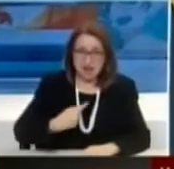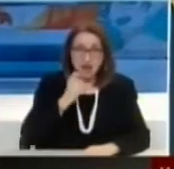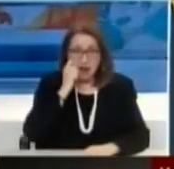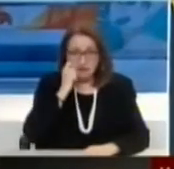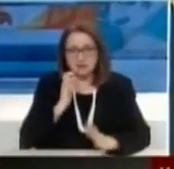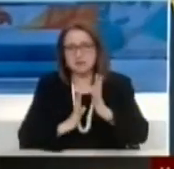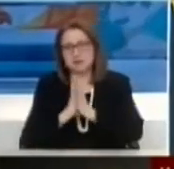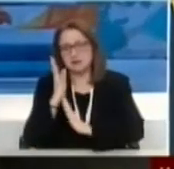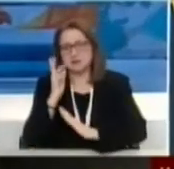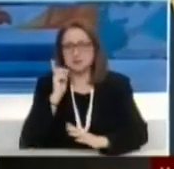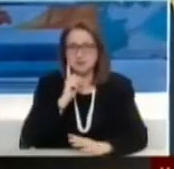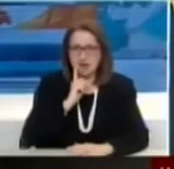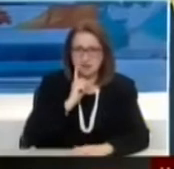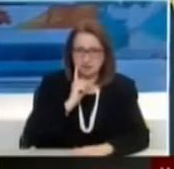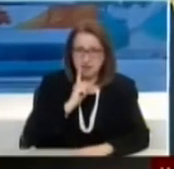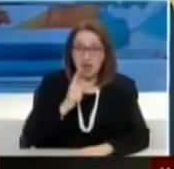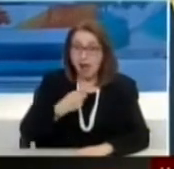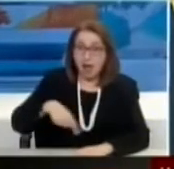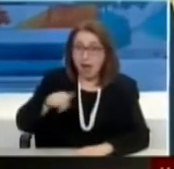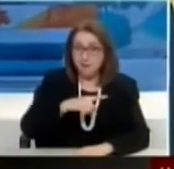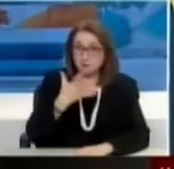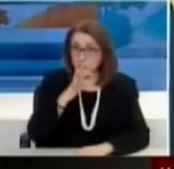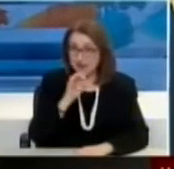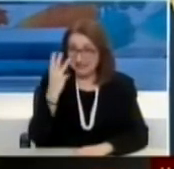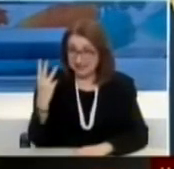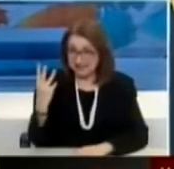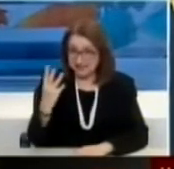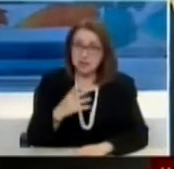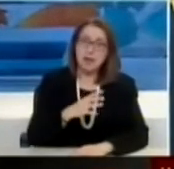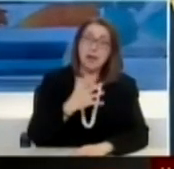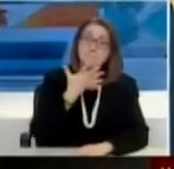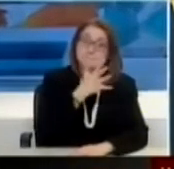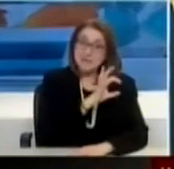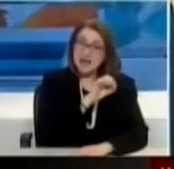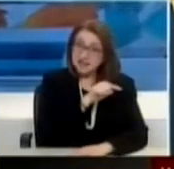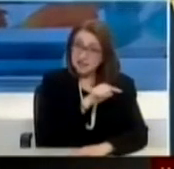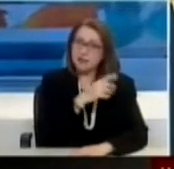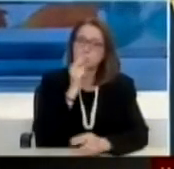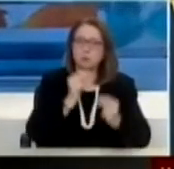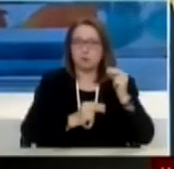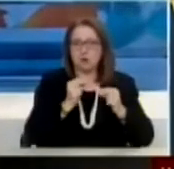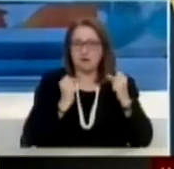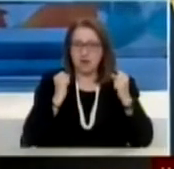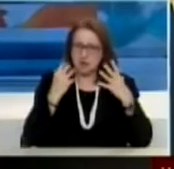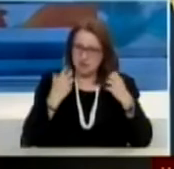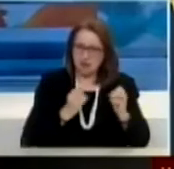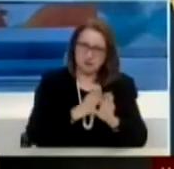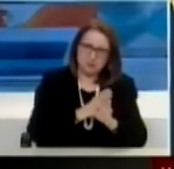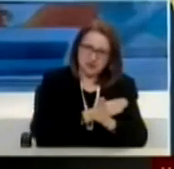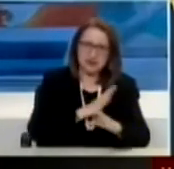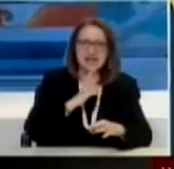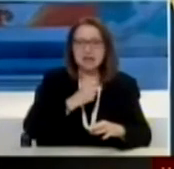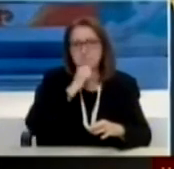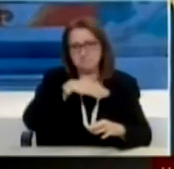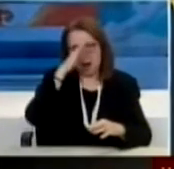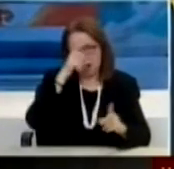γυναίκες. Οι 50 από τους 53, το 94%, είχε κάποιο υποκείμενο νόσημα ή και ηλικία 70